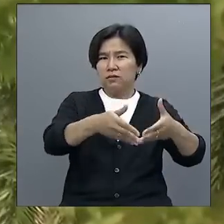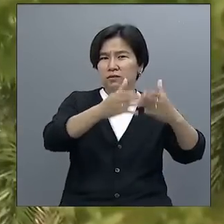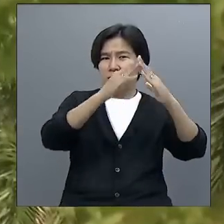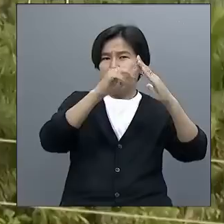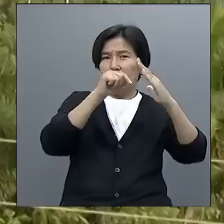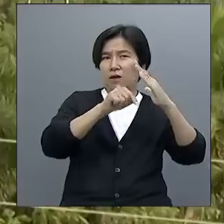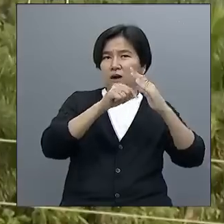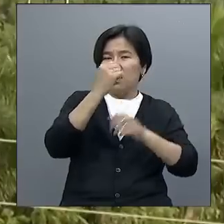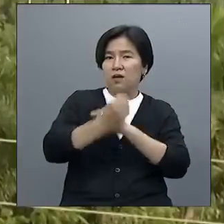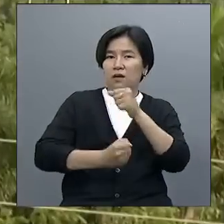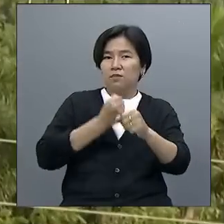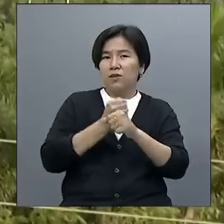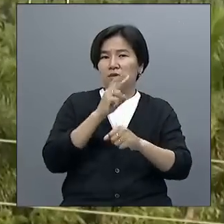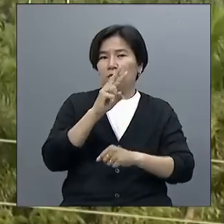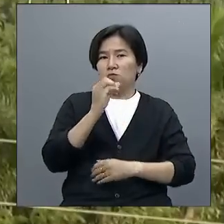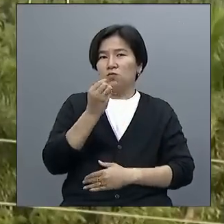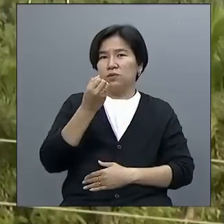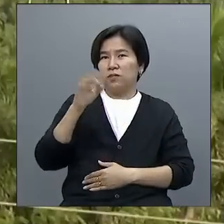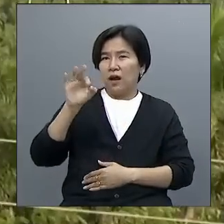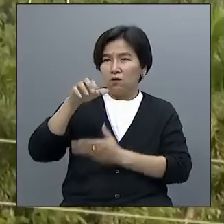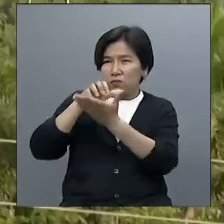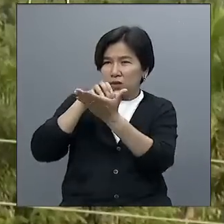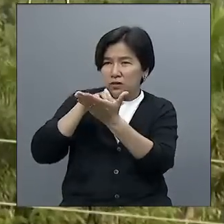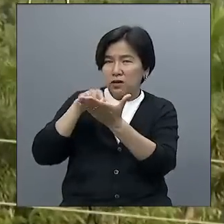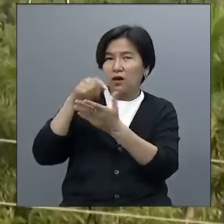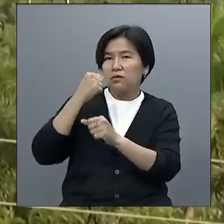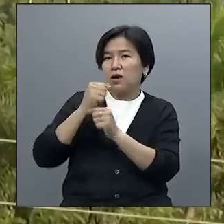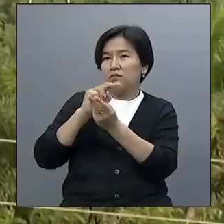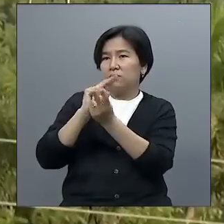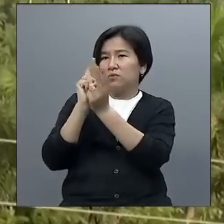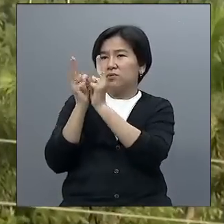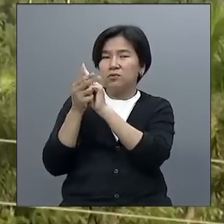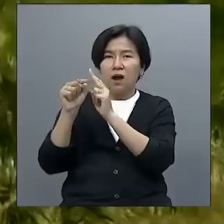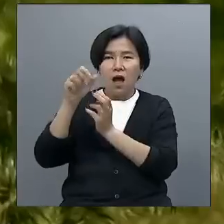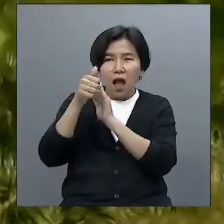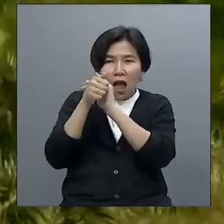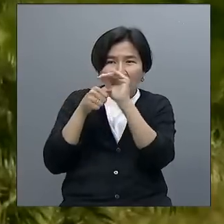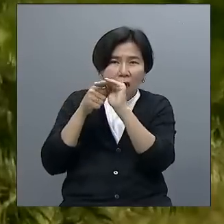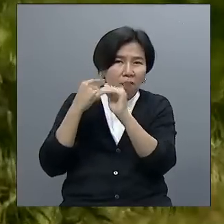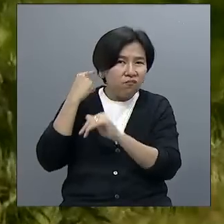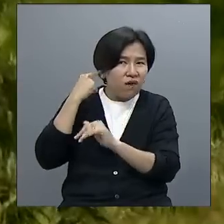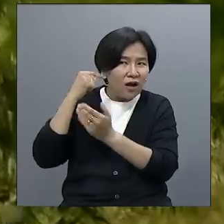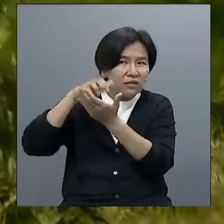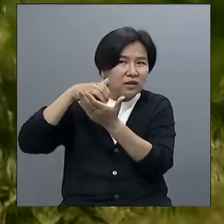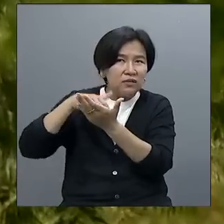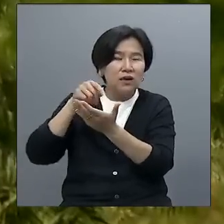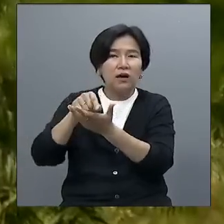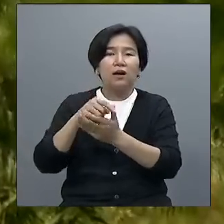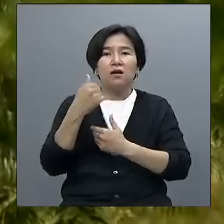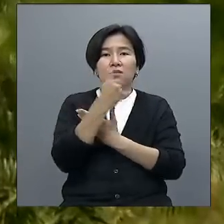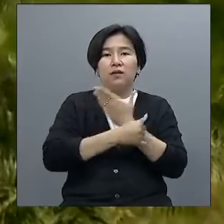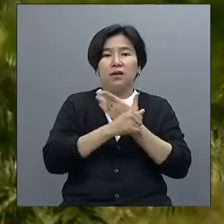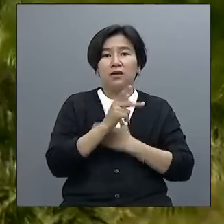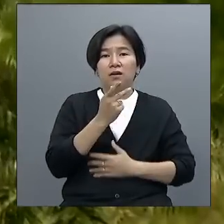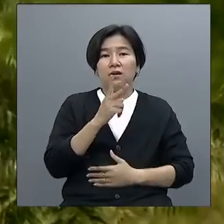2019และเตรียมสร้างสถานีดักฟังอิเล็กทรอนิกส์ด้วยนะคะเนื่องจากคิวไบอยู่ห่างจากสหรัฐไม่ถึง 200